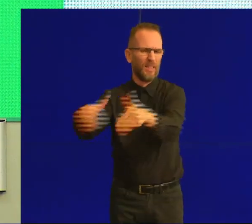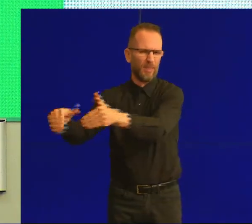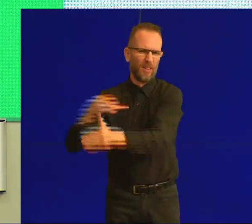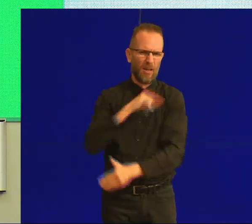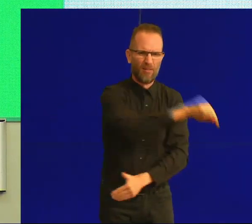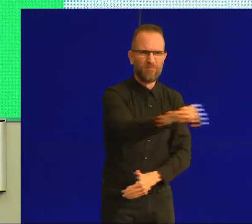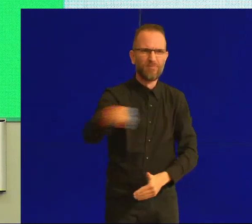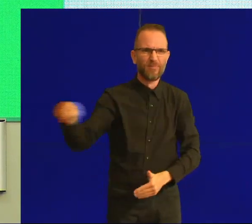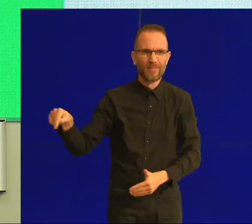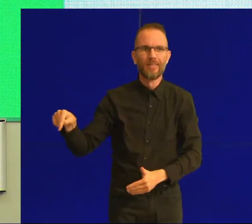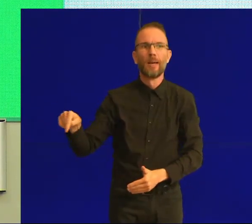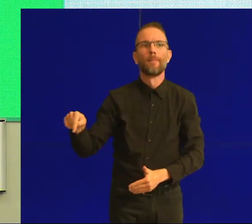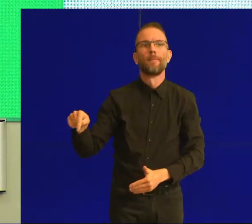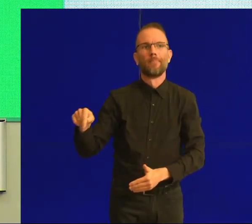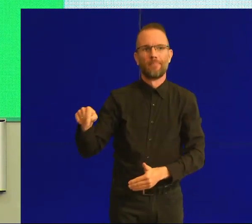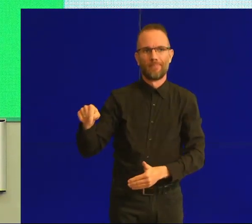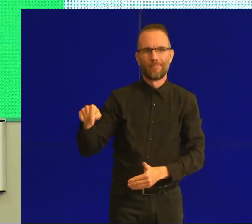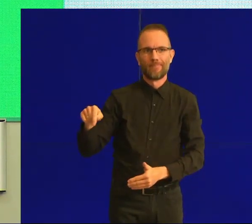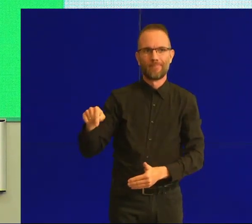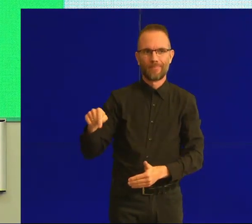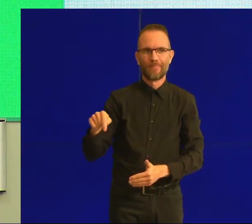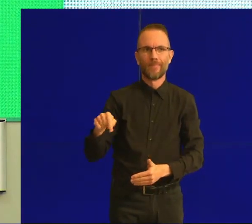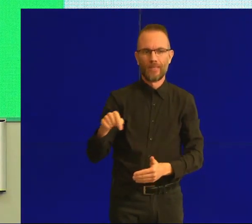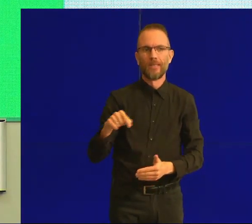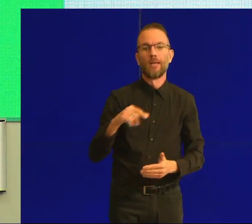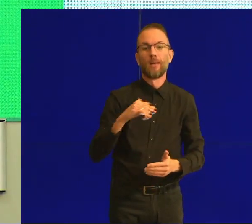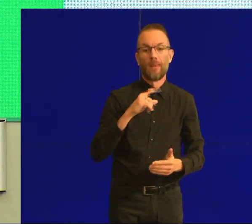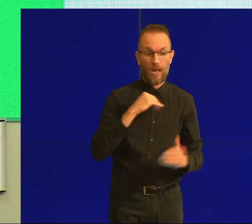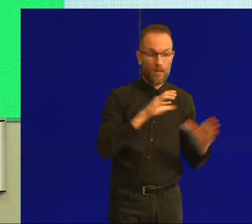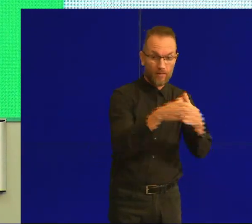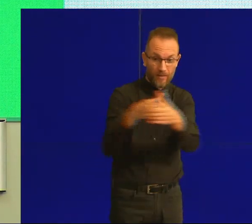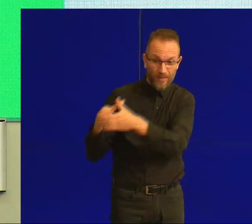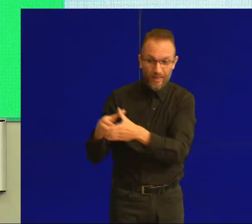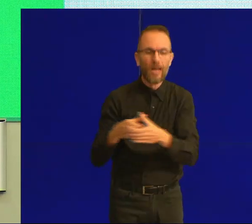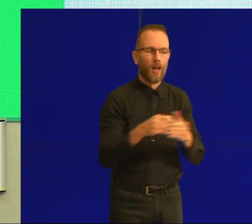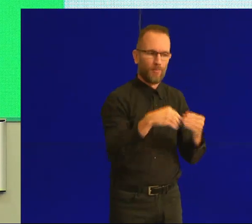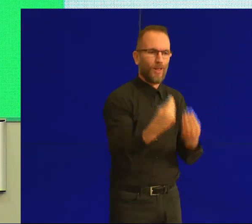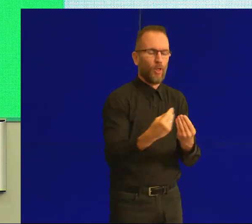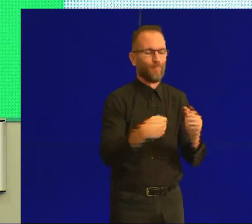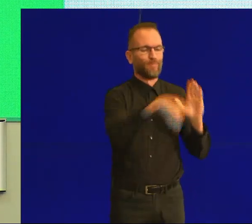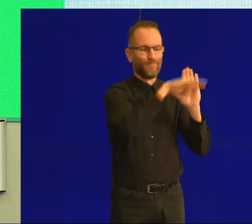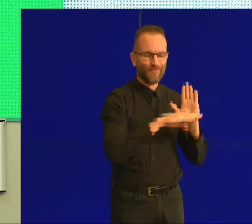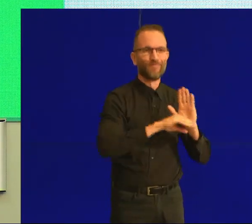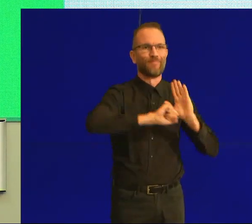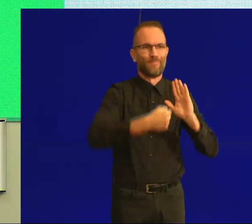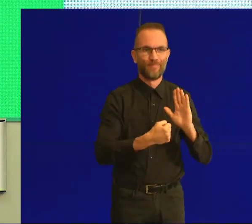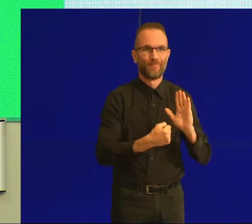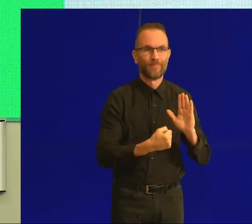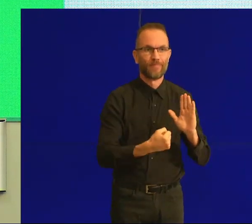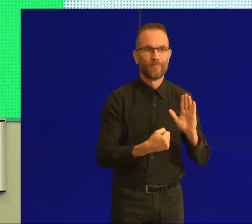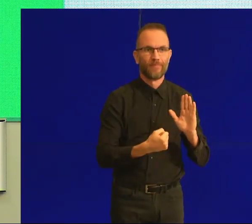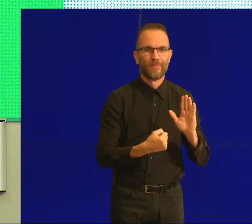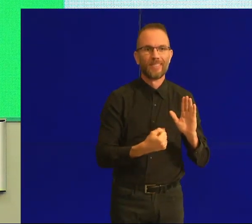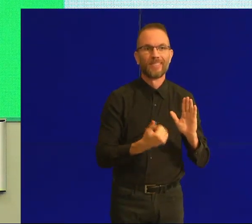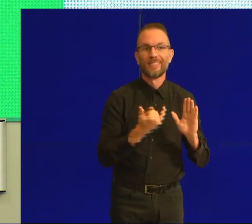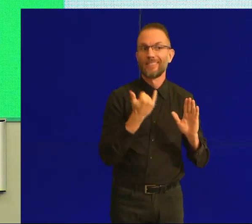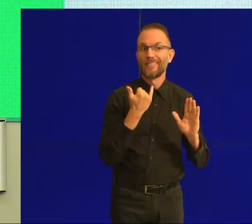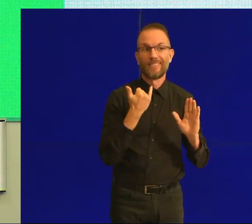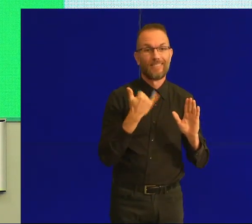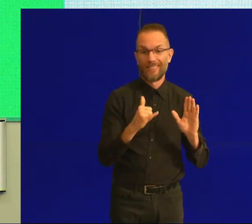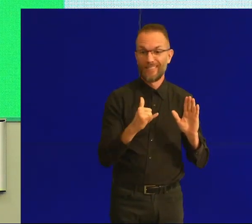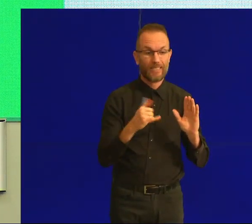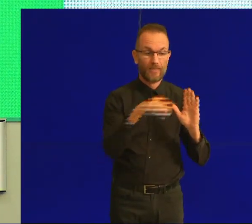si nous n'avions pas pris ces mesures à ce moment là on aurait eu des tâches d'huile très importante en termes de diffusion du virus dans la communauté